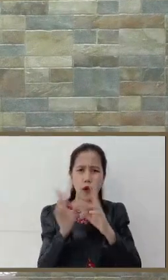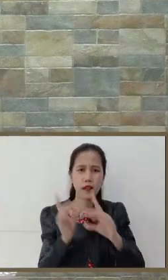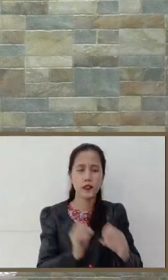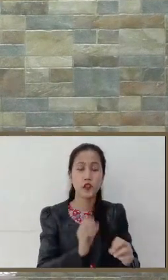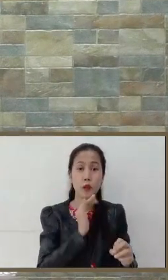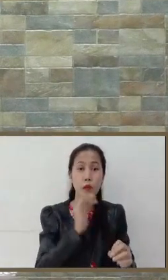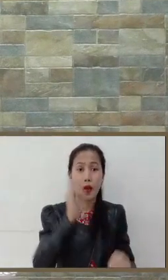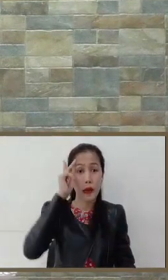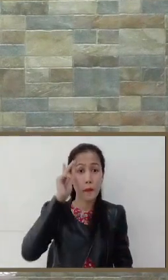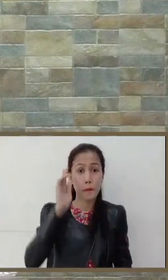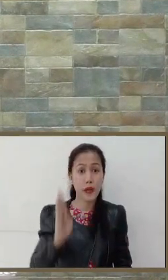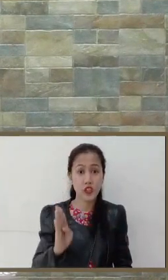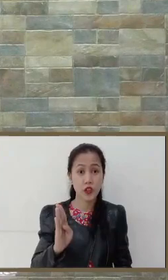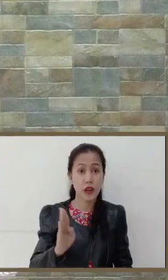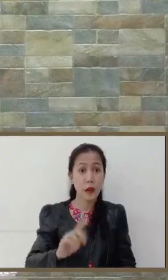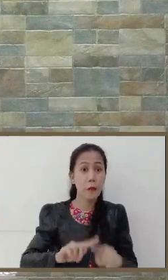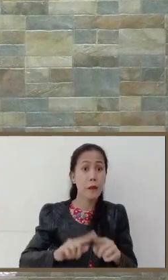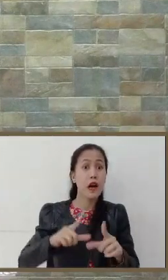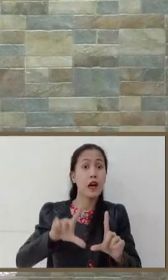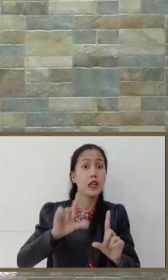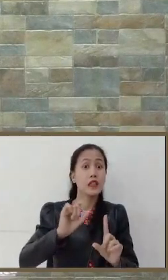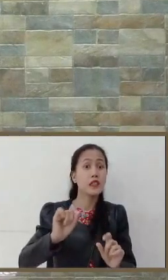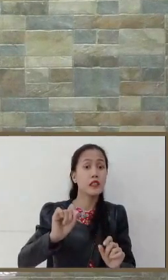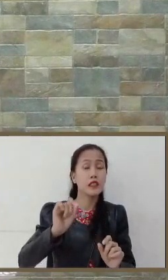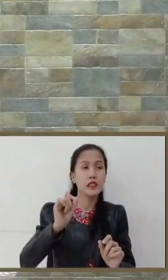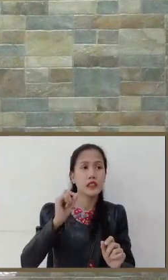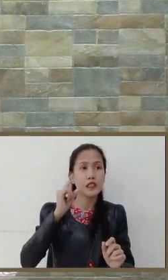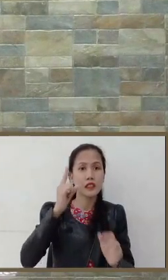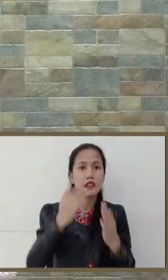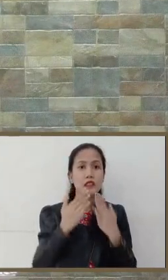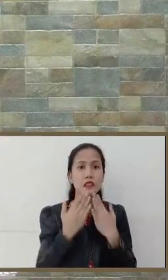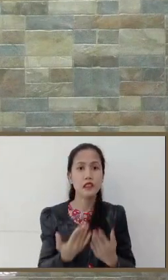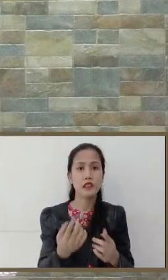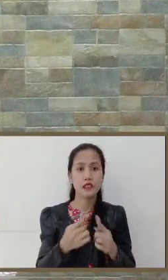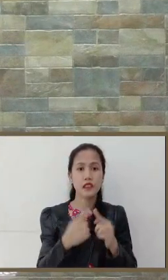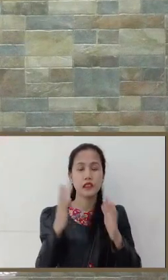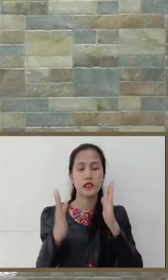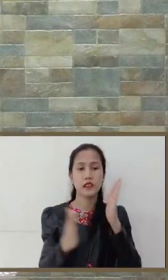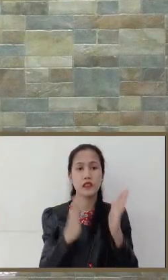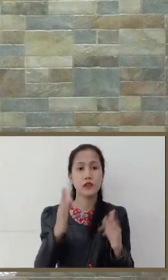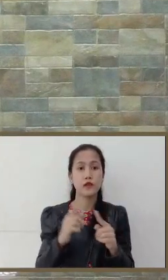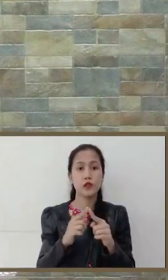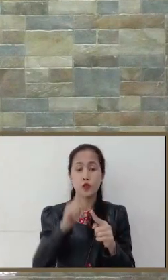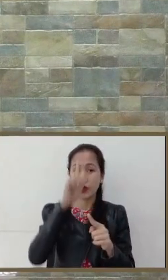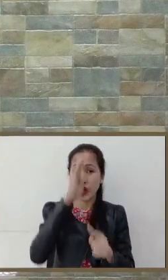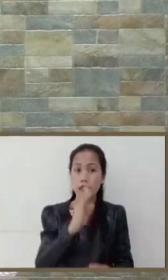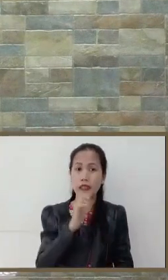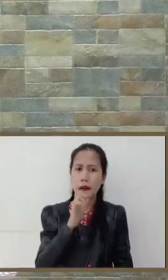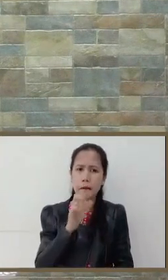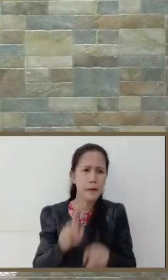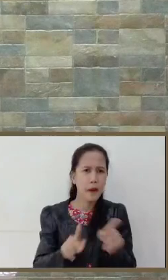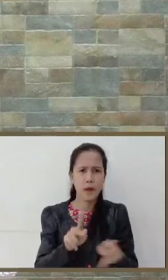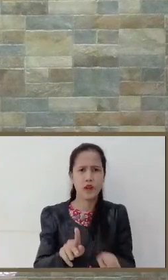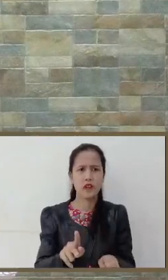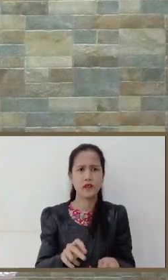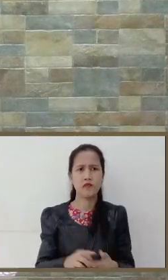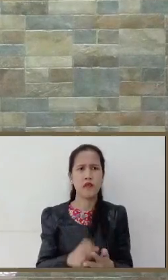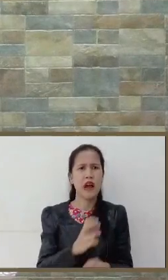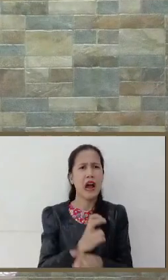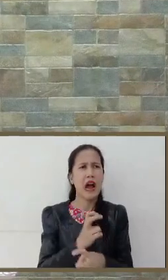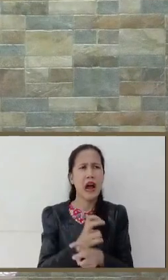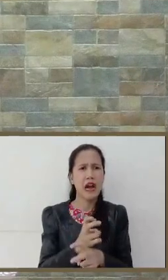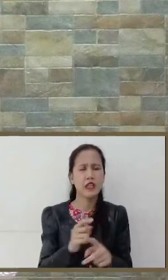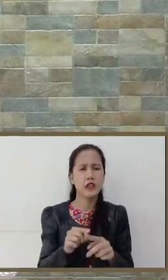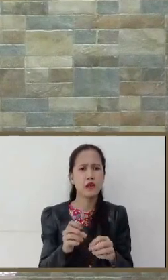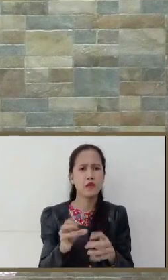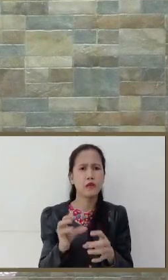pastor, ma-appreciate po natin mayroong pastor na naglilingkod sa Diyos, hindi sa tao. Kung naglilingkod siya sa tao, mahirap po kaya sa napakaraming tao paglilingkuran mo,